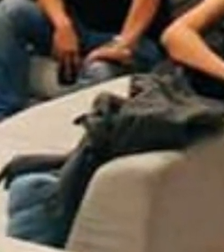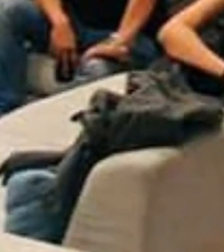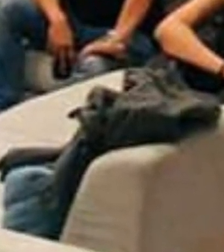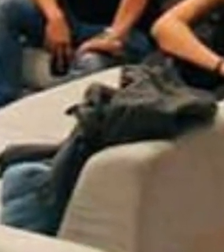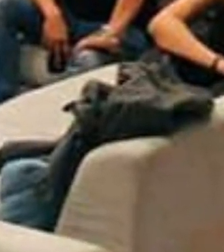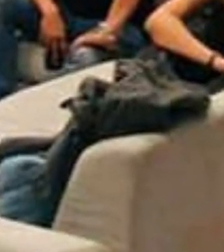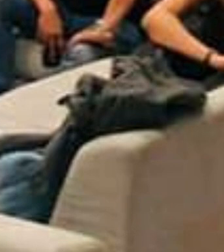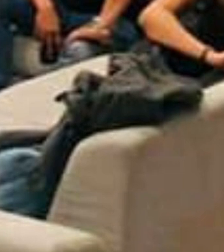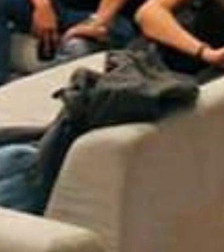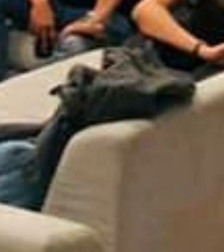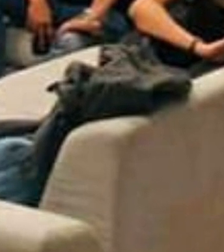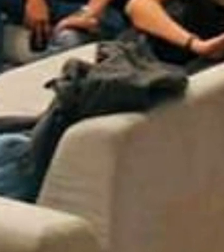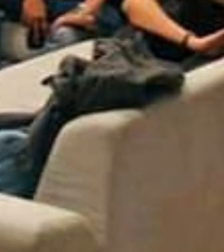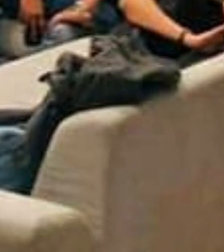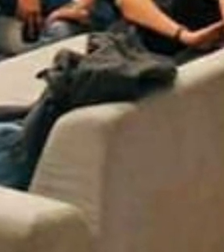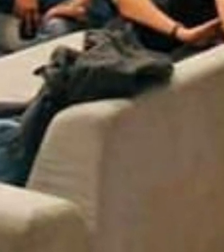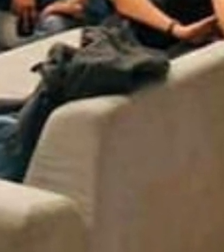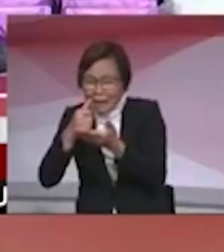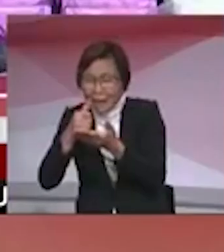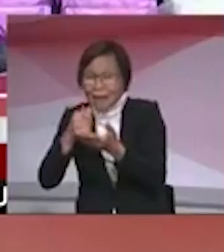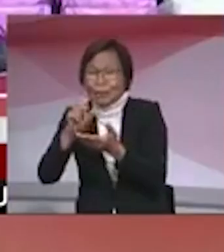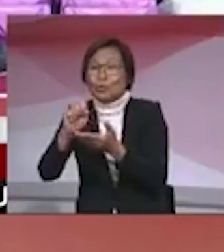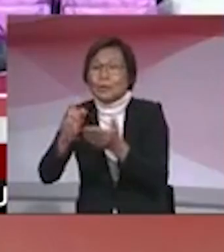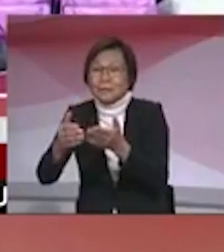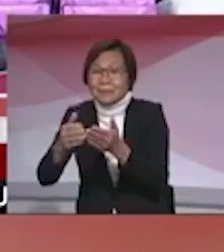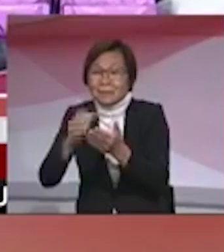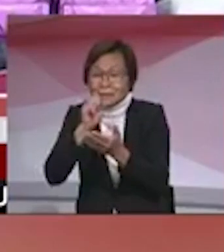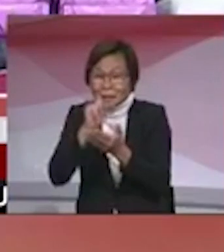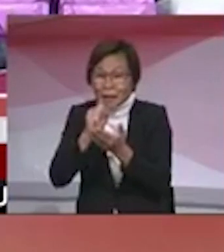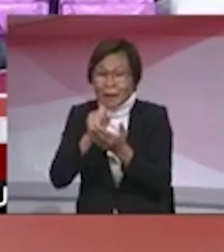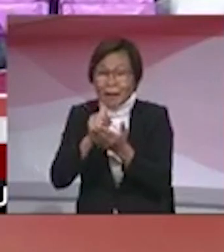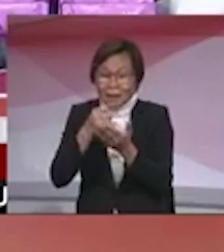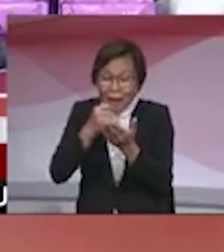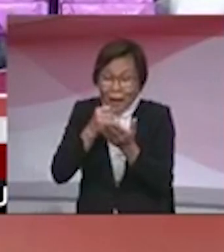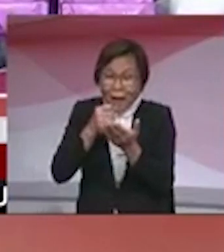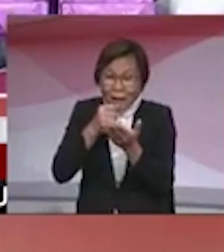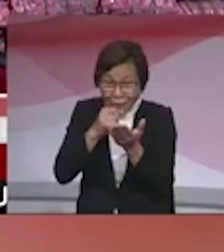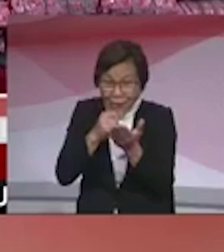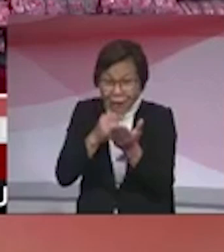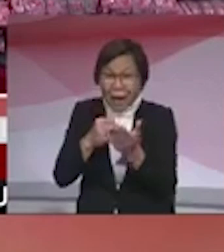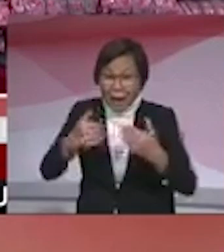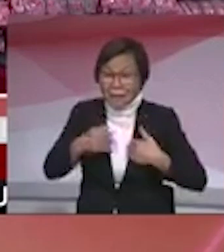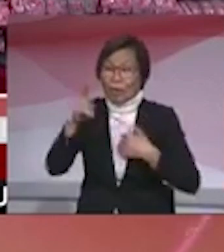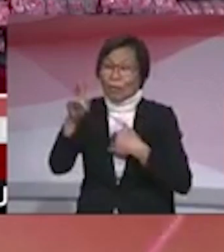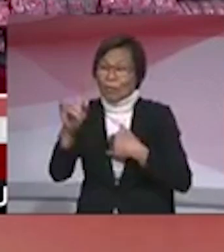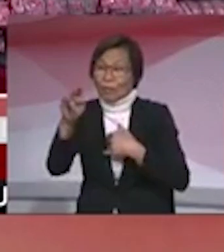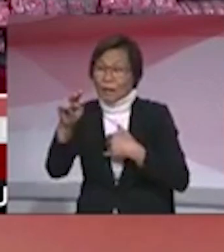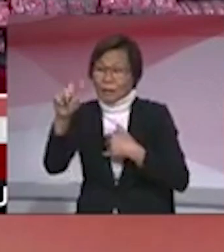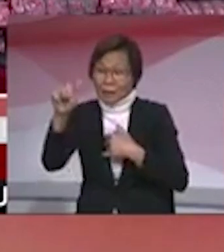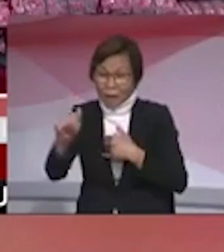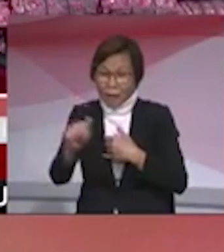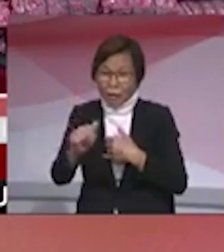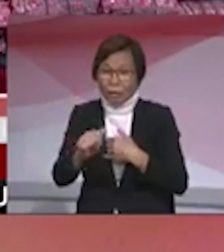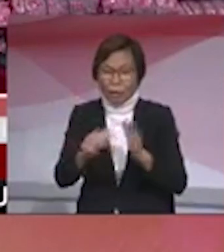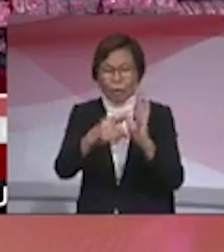suruhanjaya dadah narkotik yang diadakan di biana telah bersetuju untuk menggugurkan